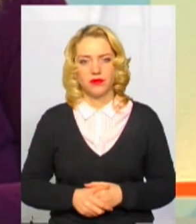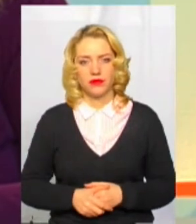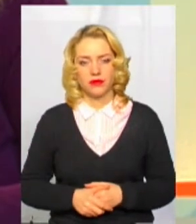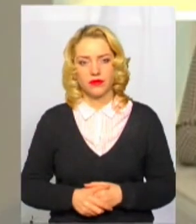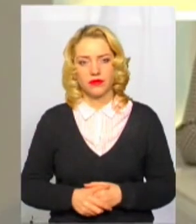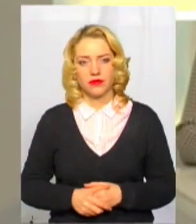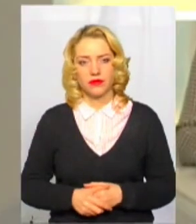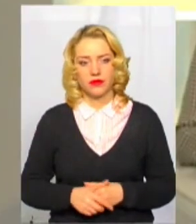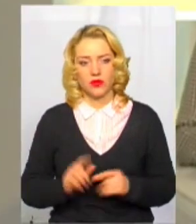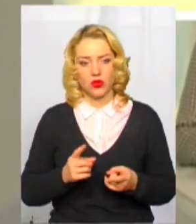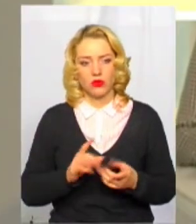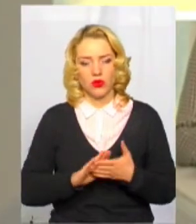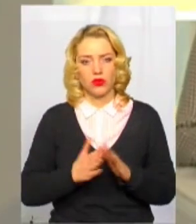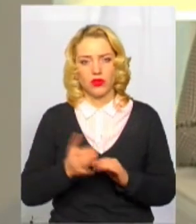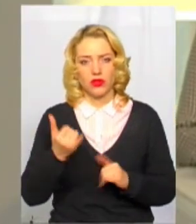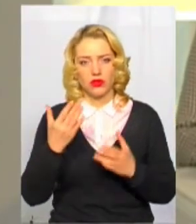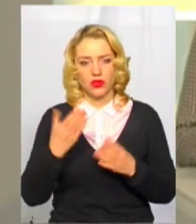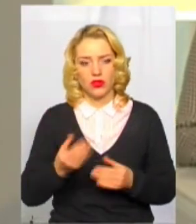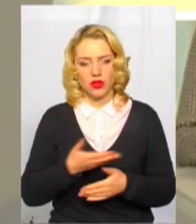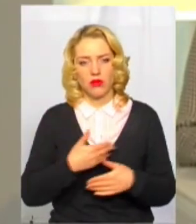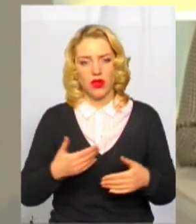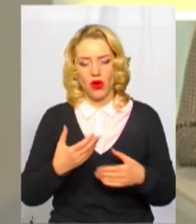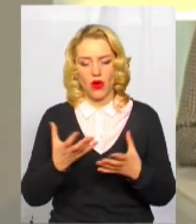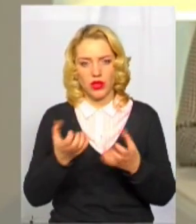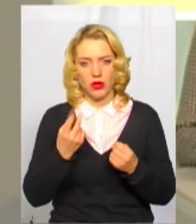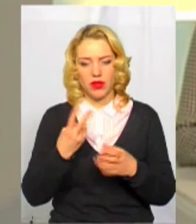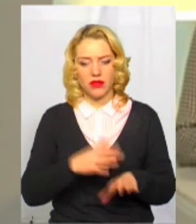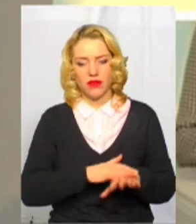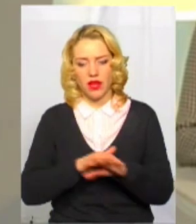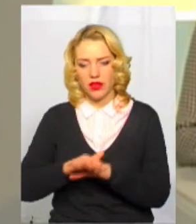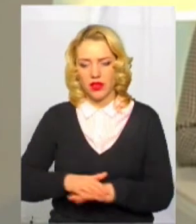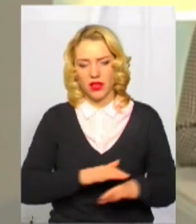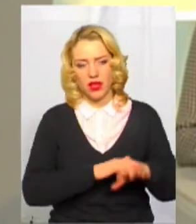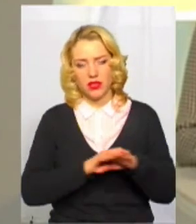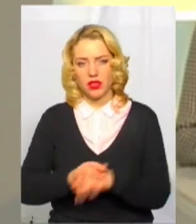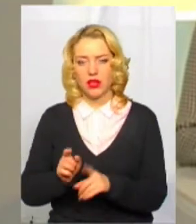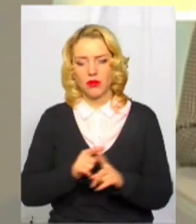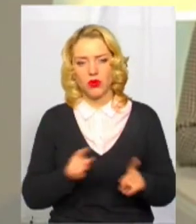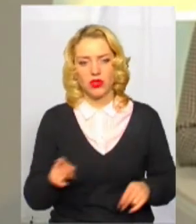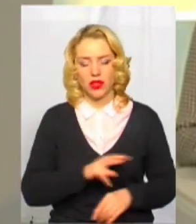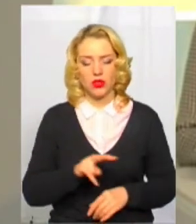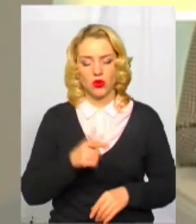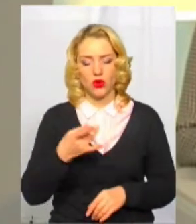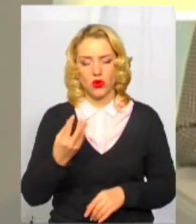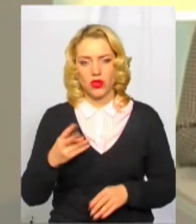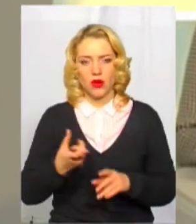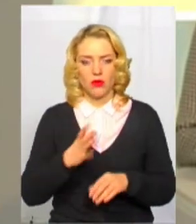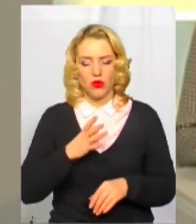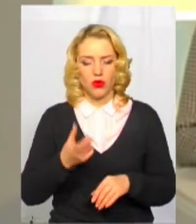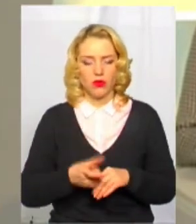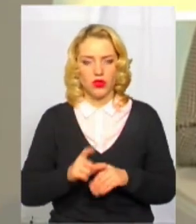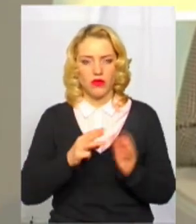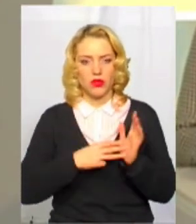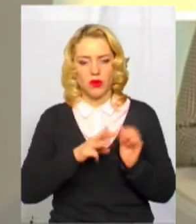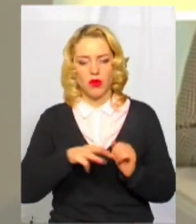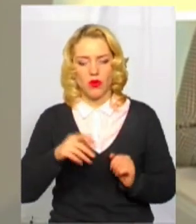Тому ситуація на сьогоднішній, ми отримали два транша на протязі листопада. Грудня це було більше 8 мільйонів гривень, тобто